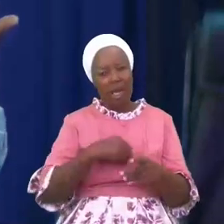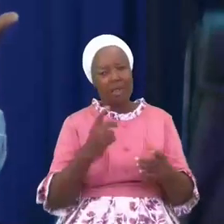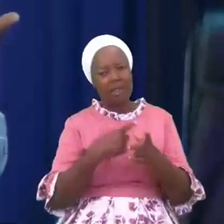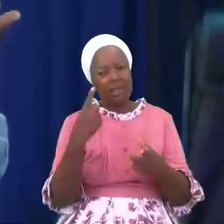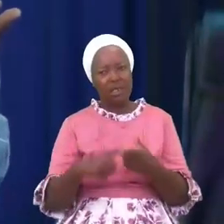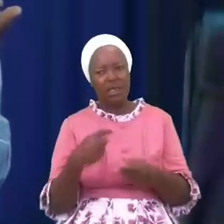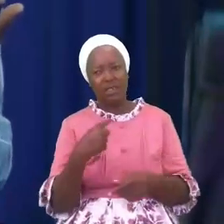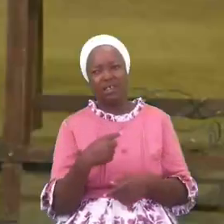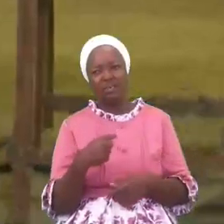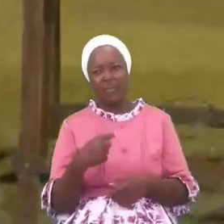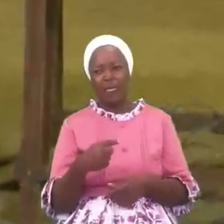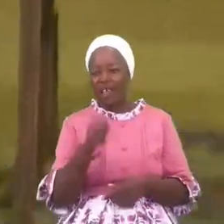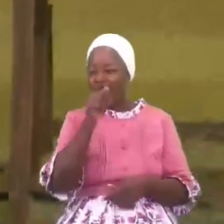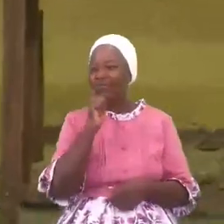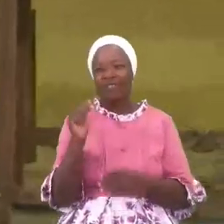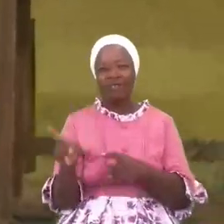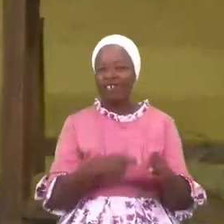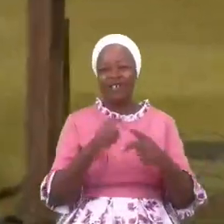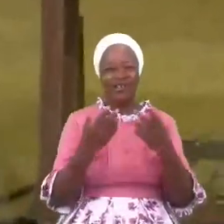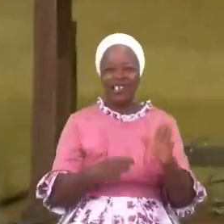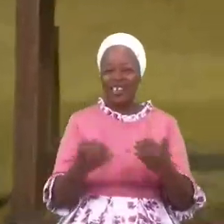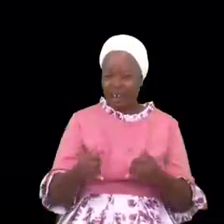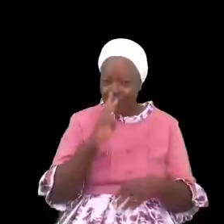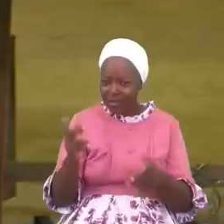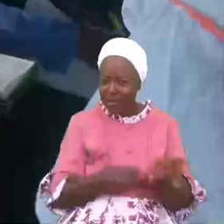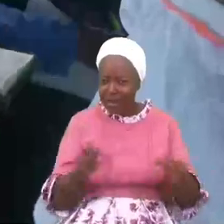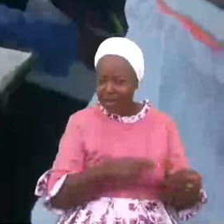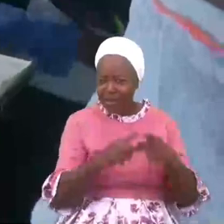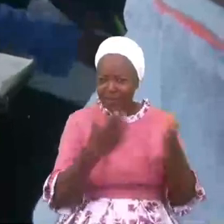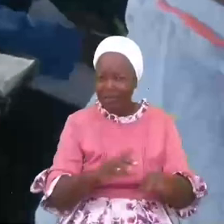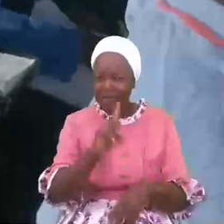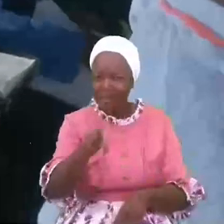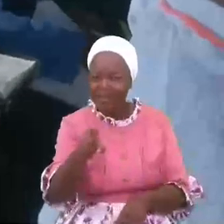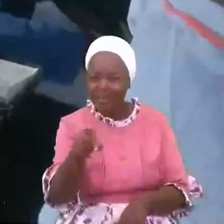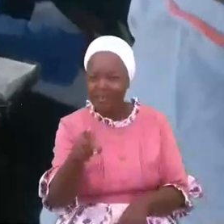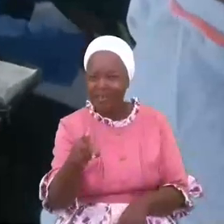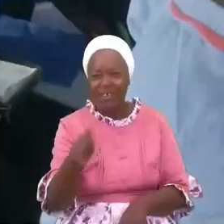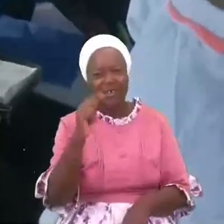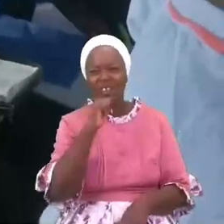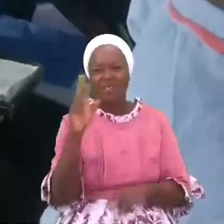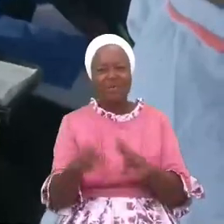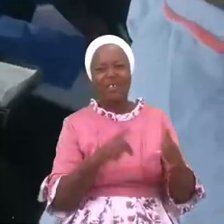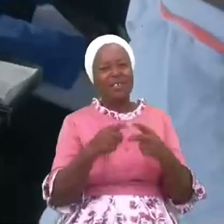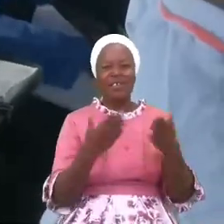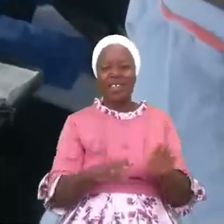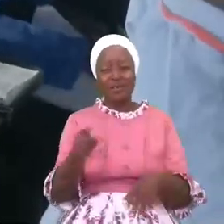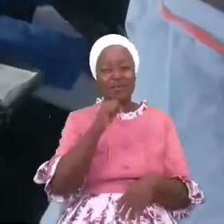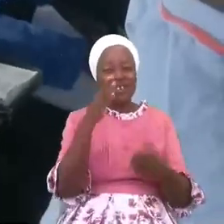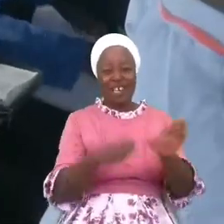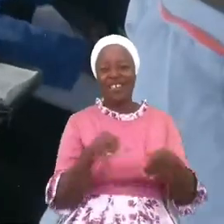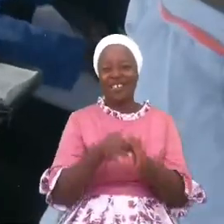Alors il a dit, je ne suis pas prêt à mourir. Est-ce que quelqu'un est prêt à mourir là-bas? Tu n'es pas prêt à mourir. Tu ne mourras